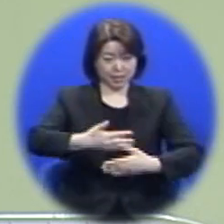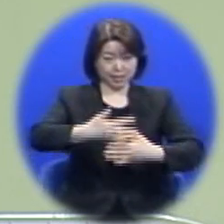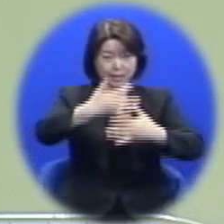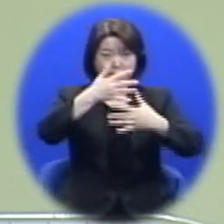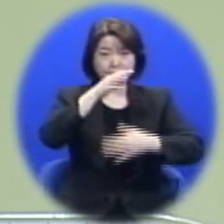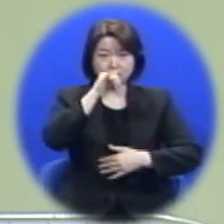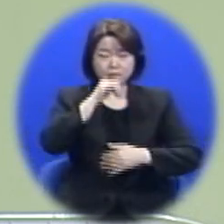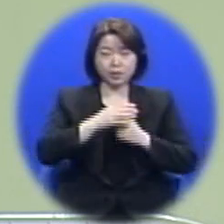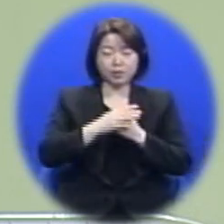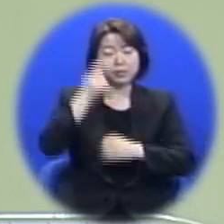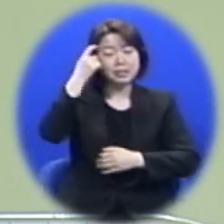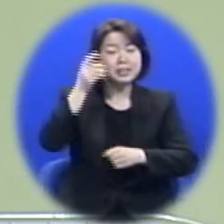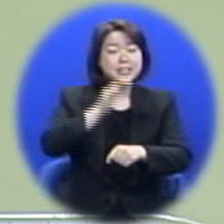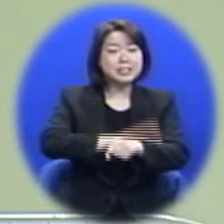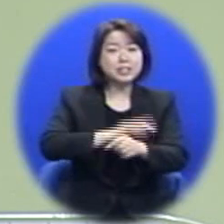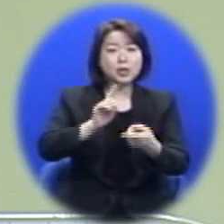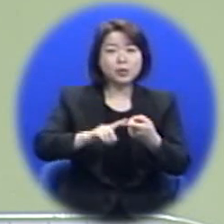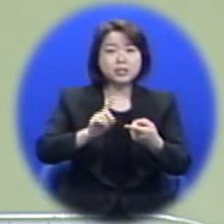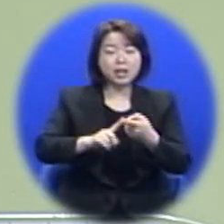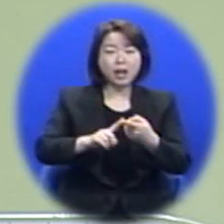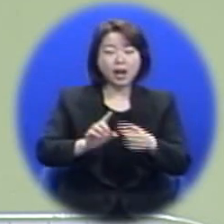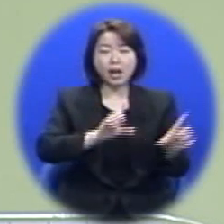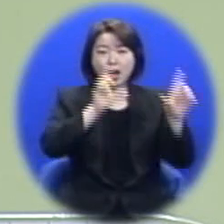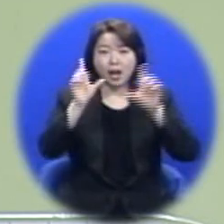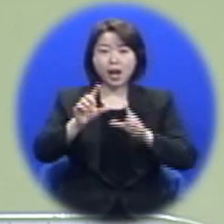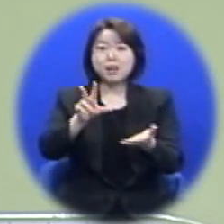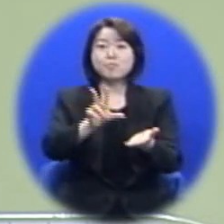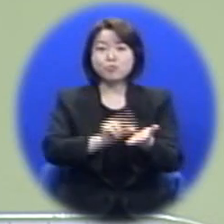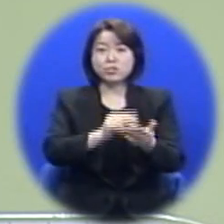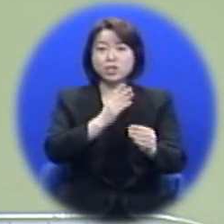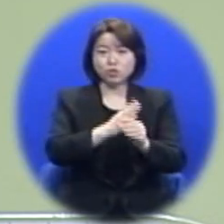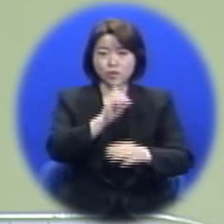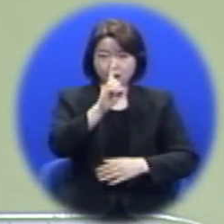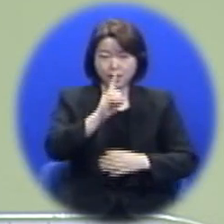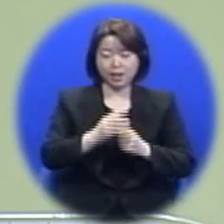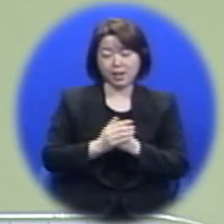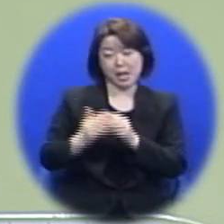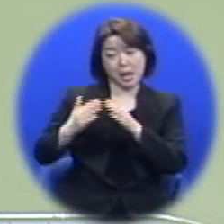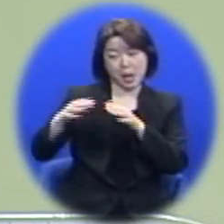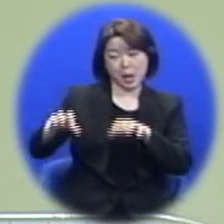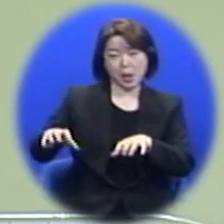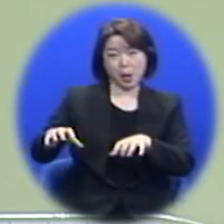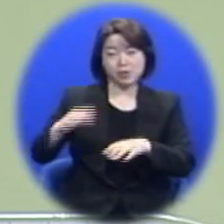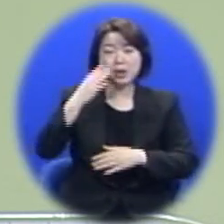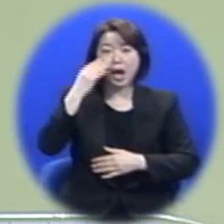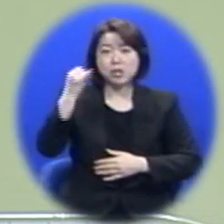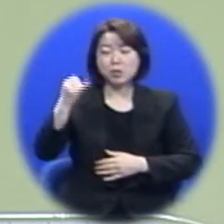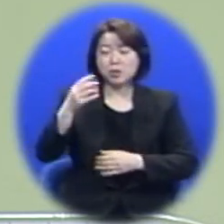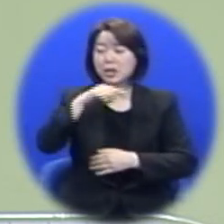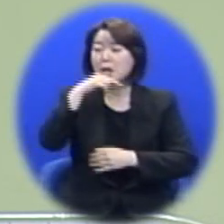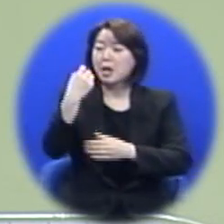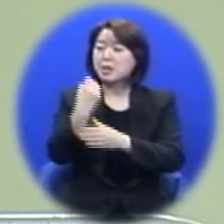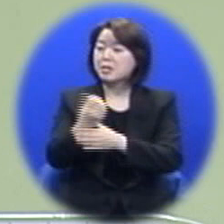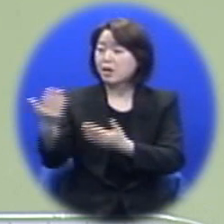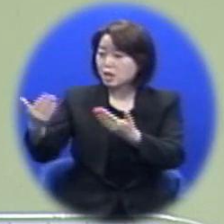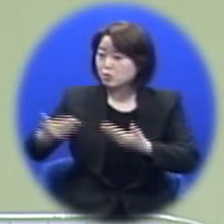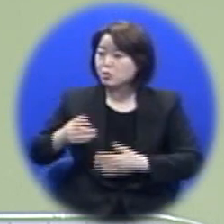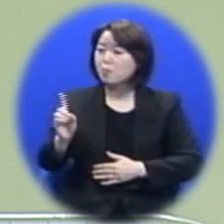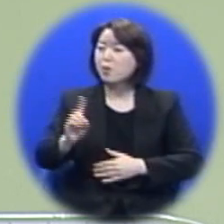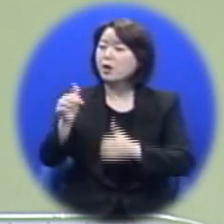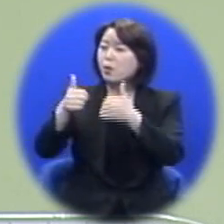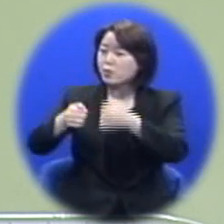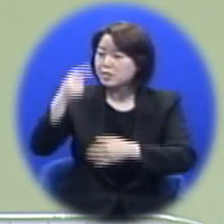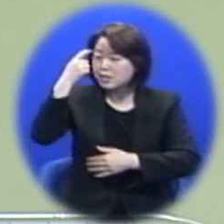슬기로운 생활 문제의 이런 문제가 있었습니다 이웃집 아주머니가 사과를 가져오면 뭐라고 인사를 해야 됩니까